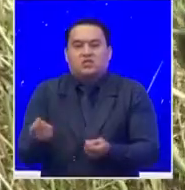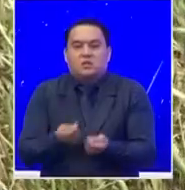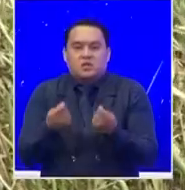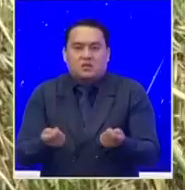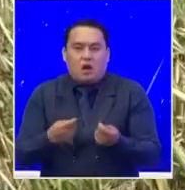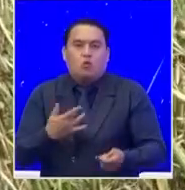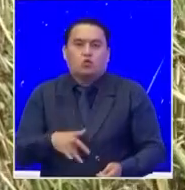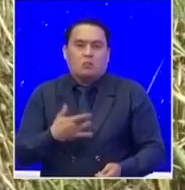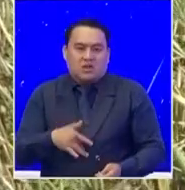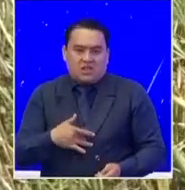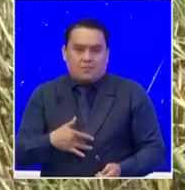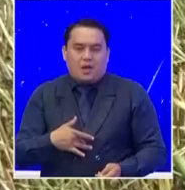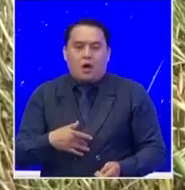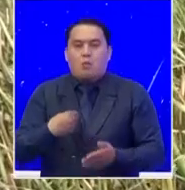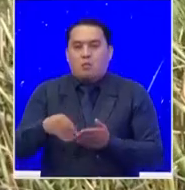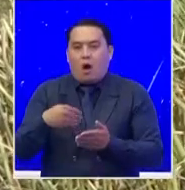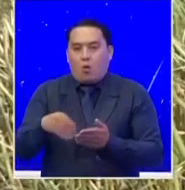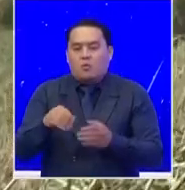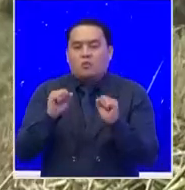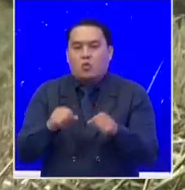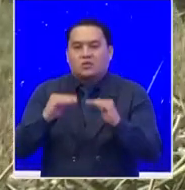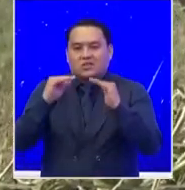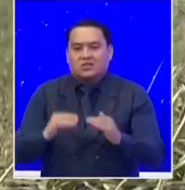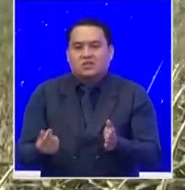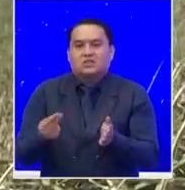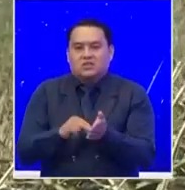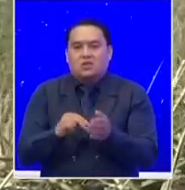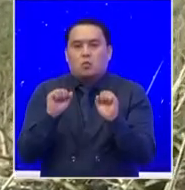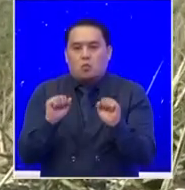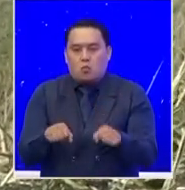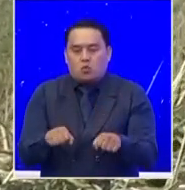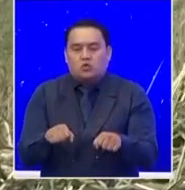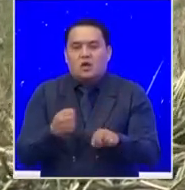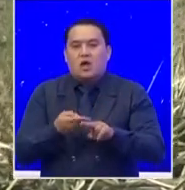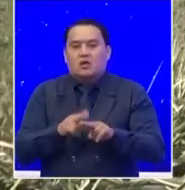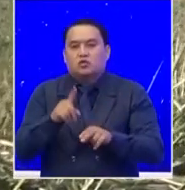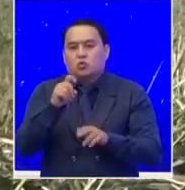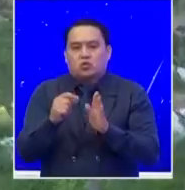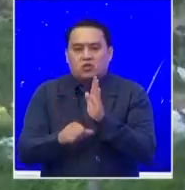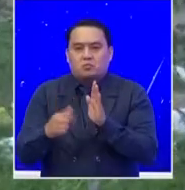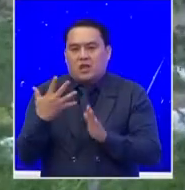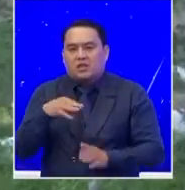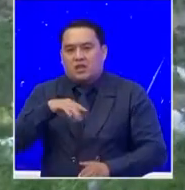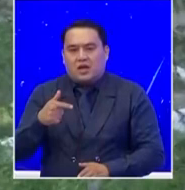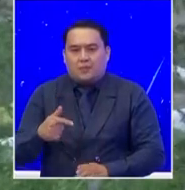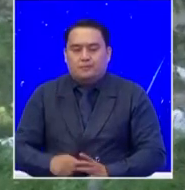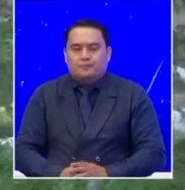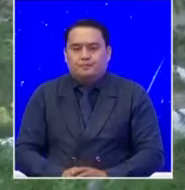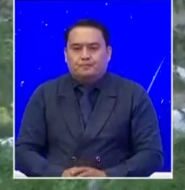удобрения. Им также доступна покупка дизельного топлива по сниженной цене. В этом году она составила 165 тенге.